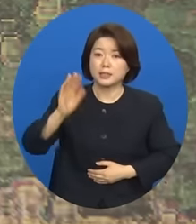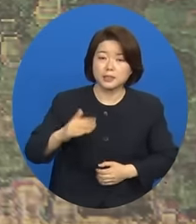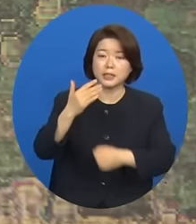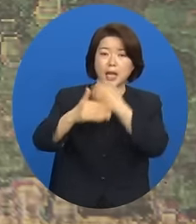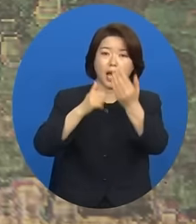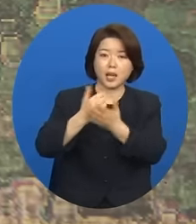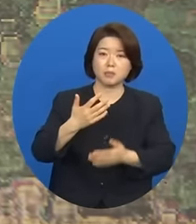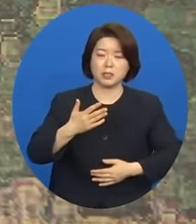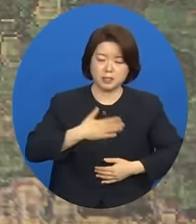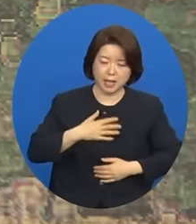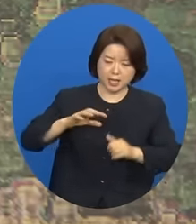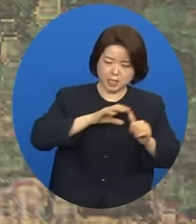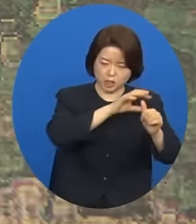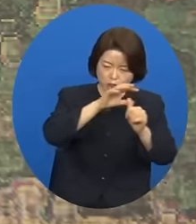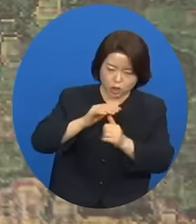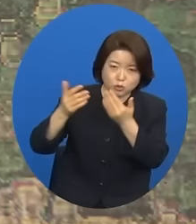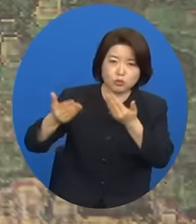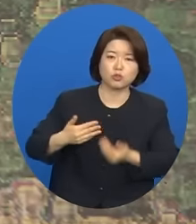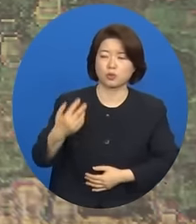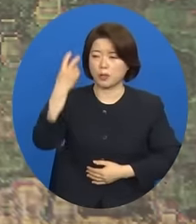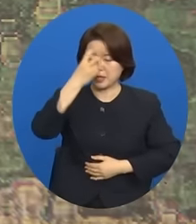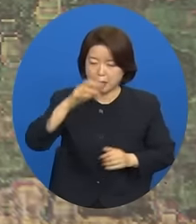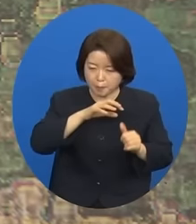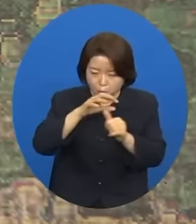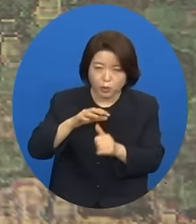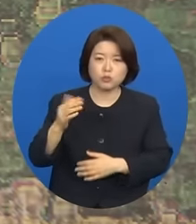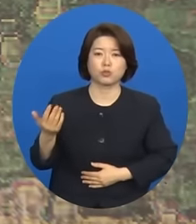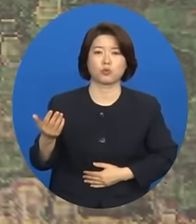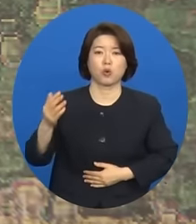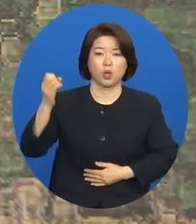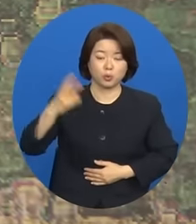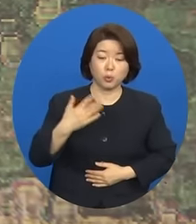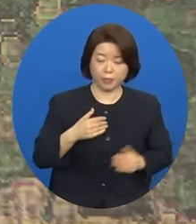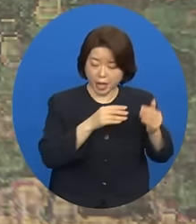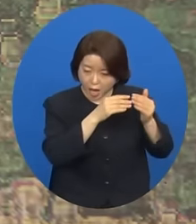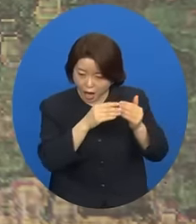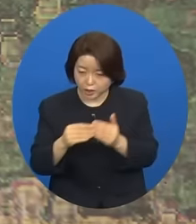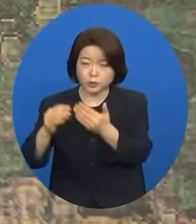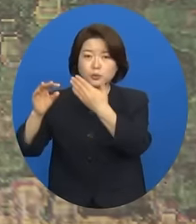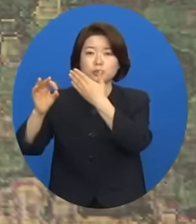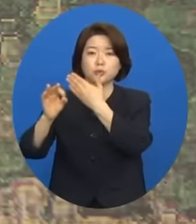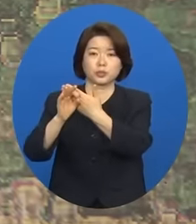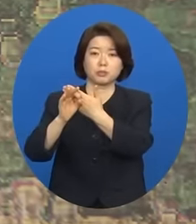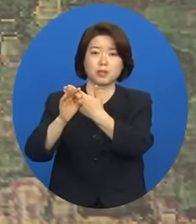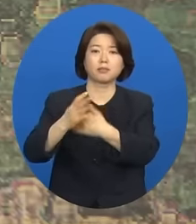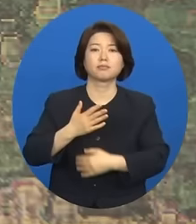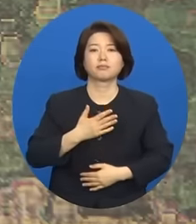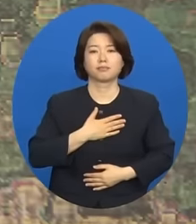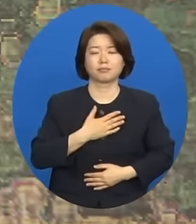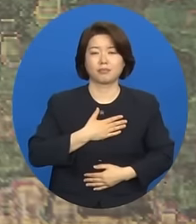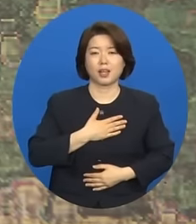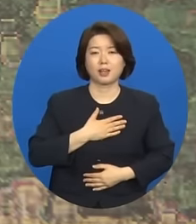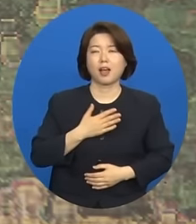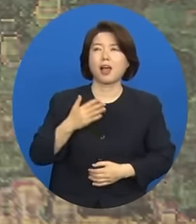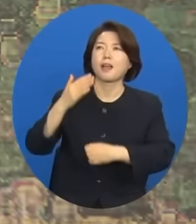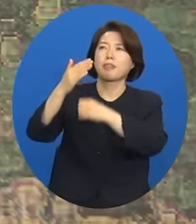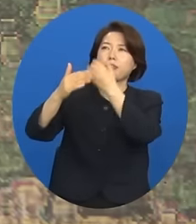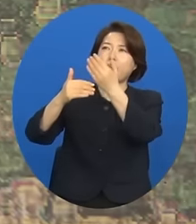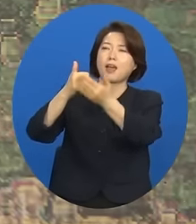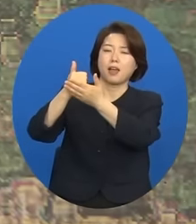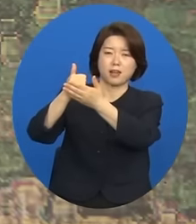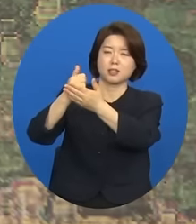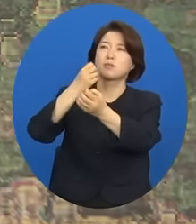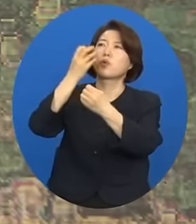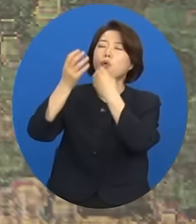나를 지켜주시고 보호해 주시고 나를 인도해 주시면 제가 하나님 나의 하나님이라고 하고